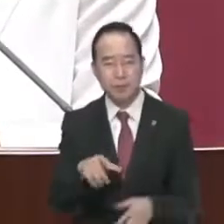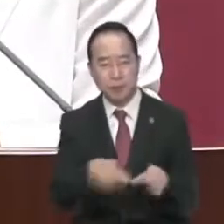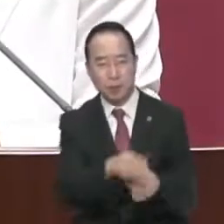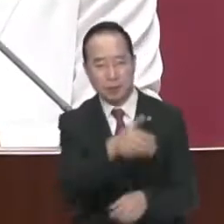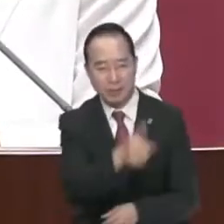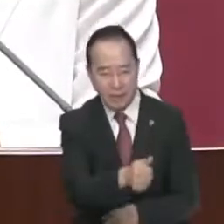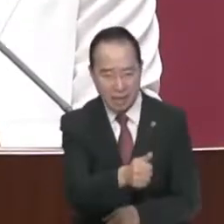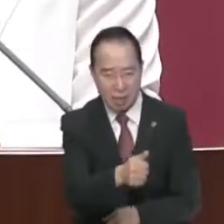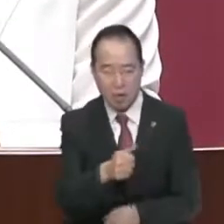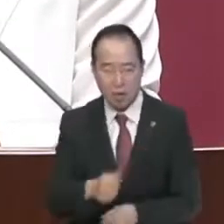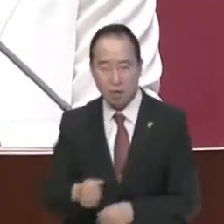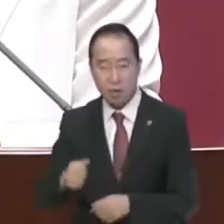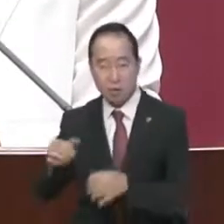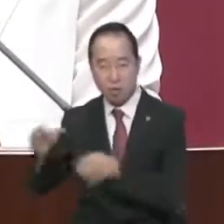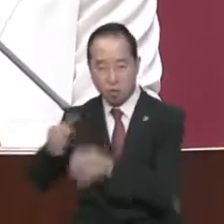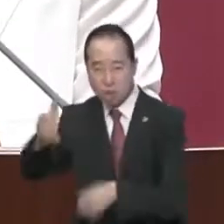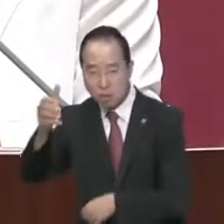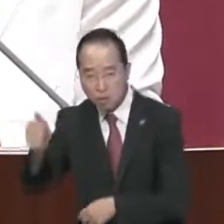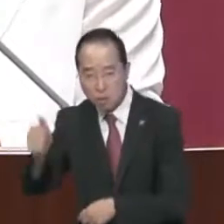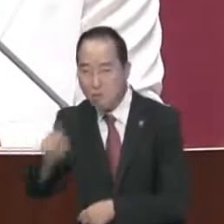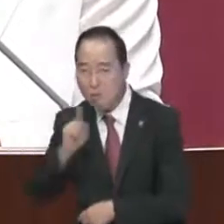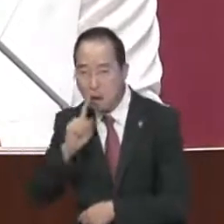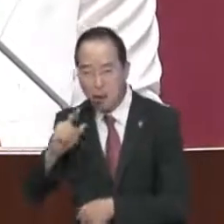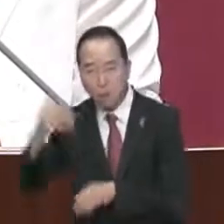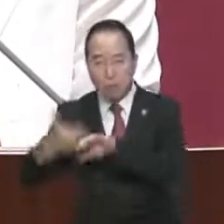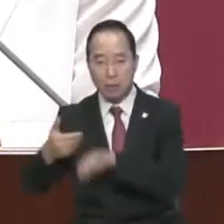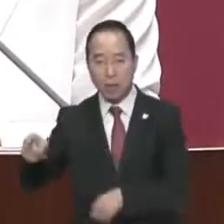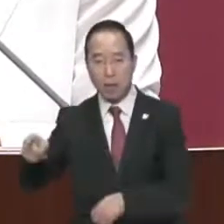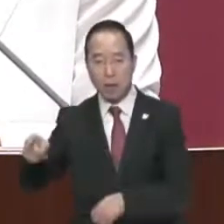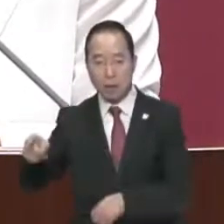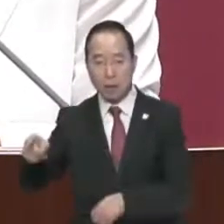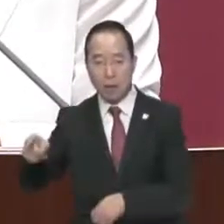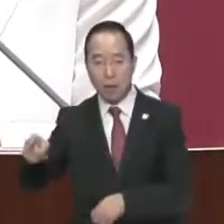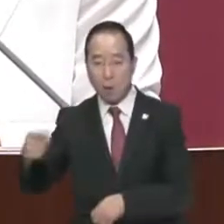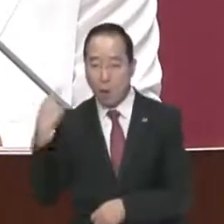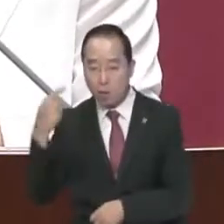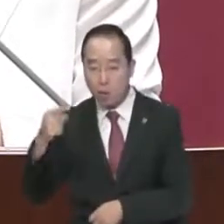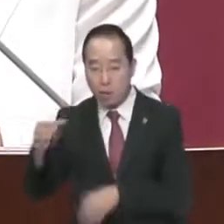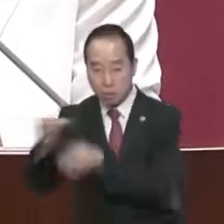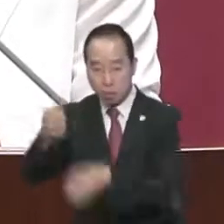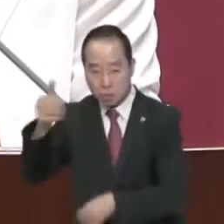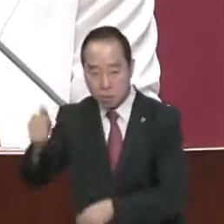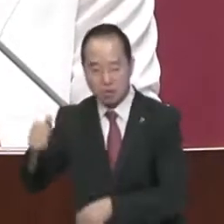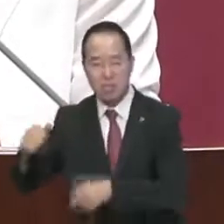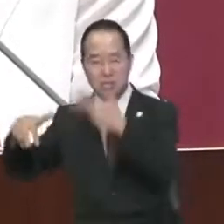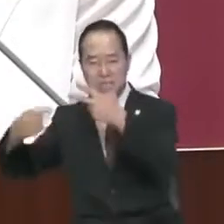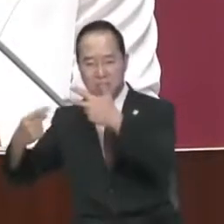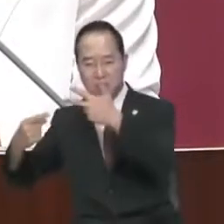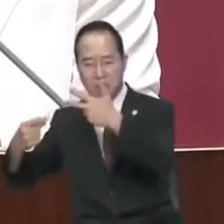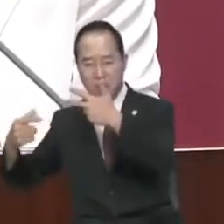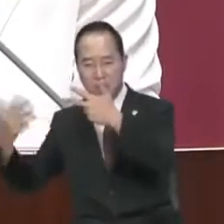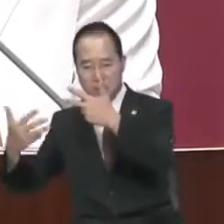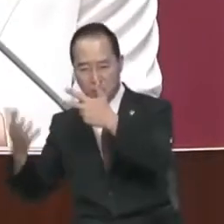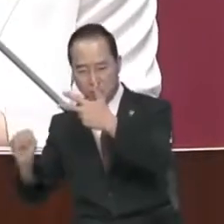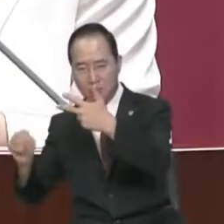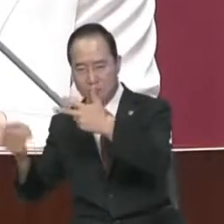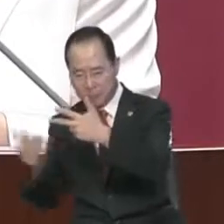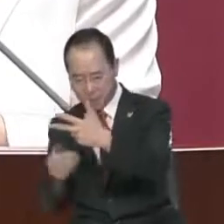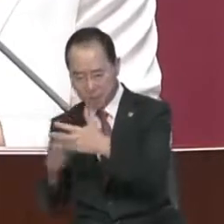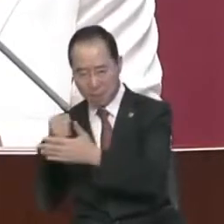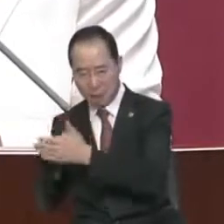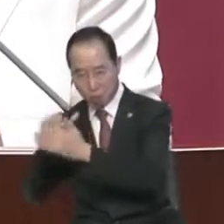정반대의 말씀을 지금 하셨는데요. 어제 홍남기 경제부총리께서 기재위 회의에서 7조 8천억을 맞춰놓고 결정한 것이 아니라